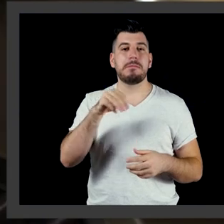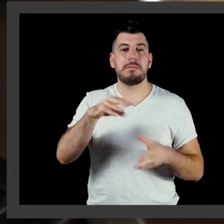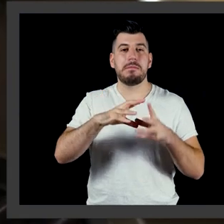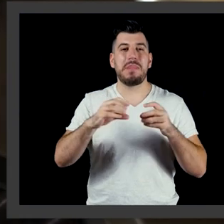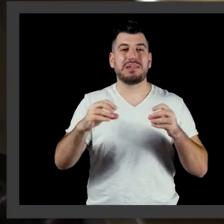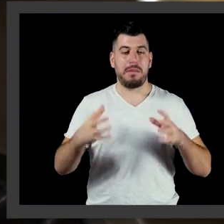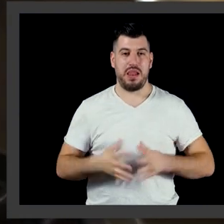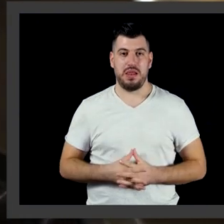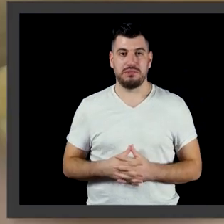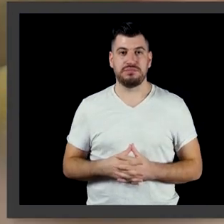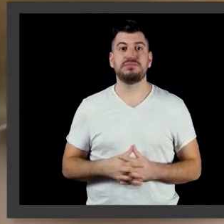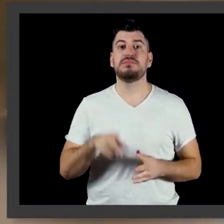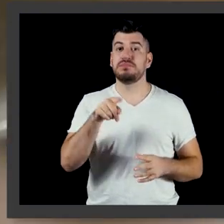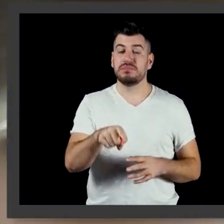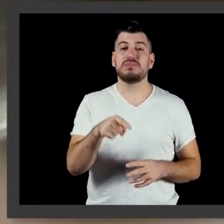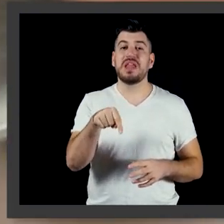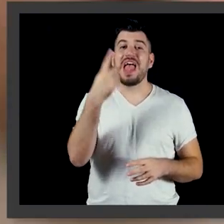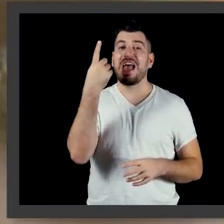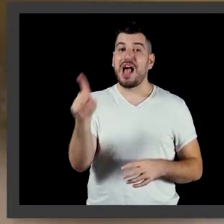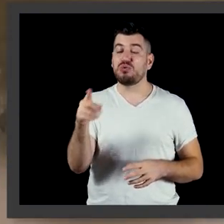ζεσταίνουμε 100 γραμμάρια βούτυρο.